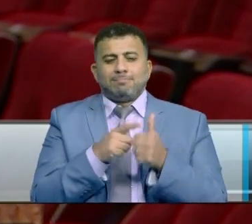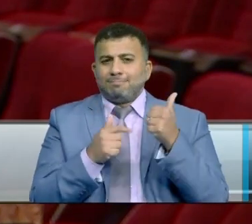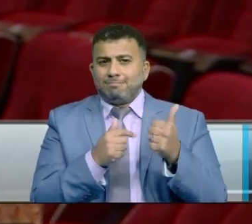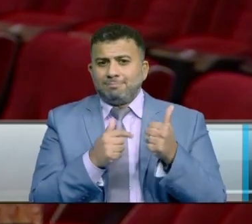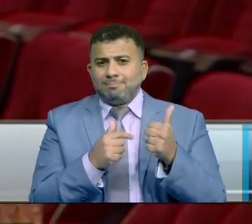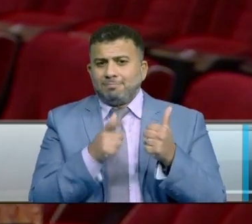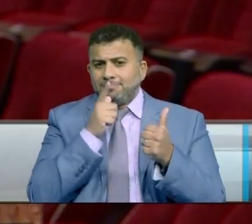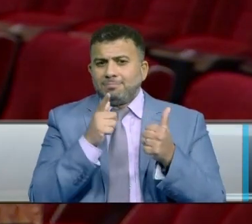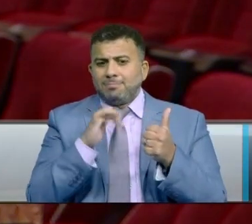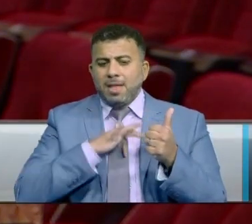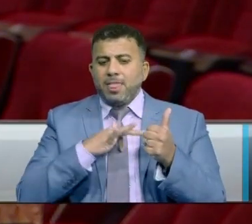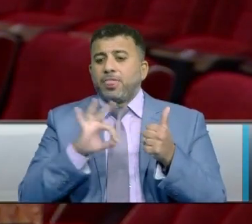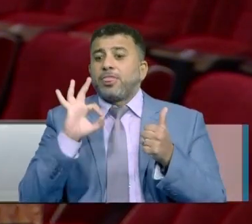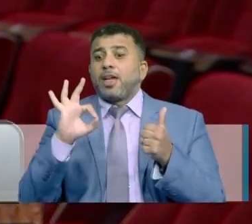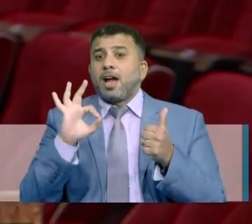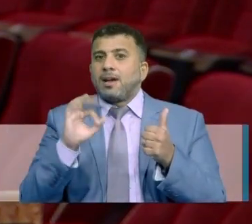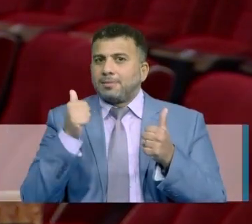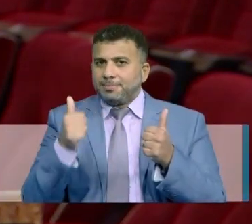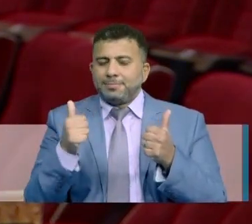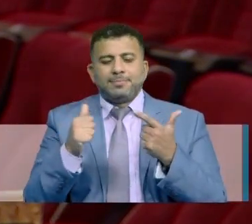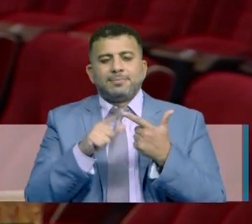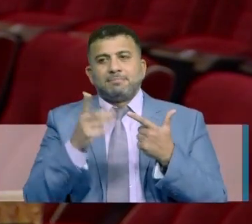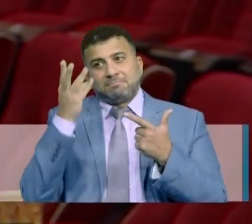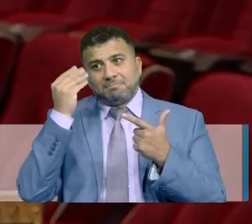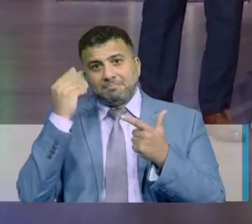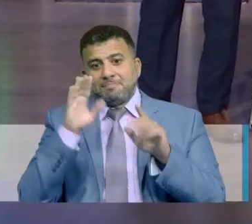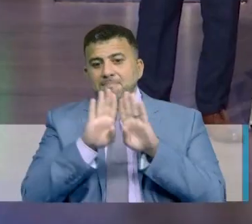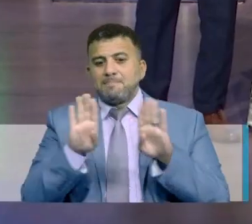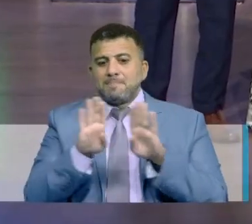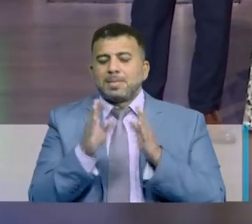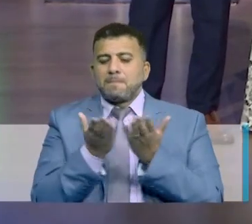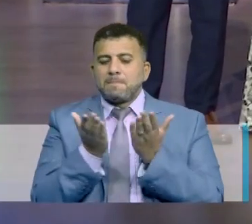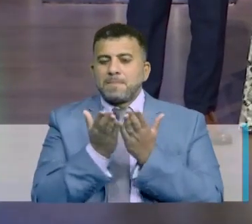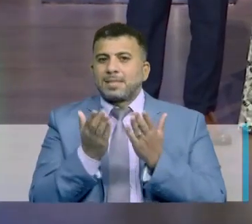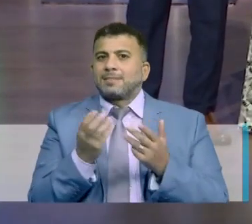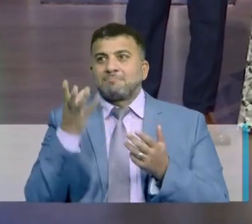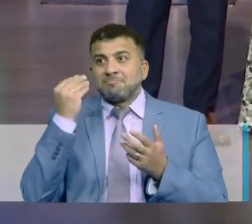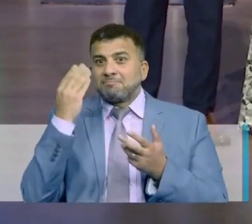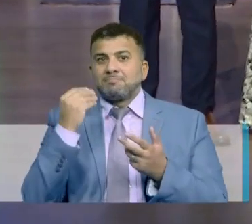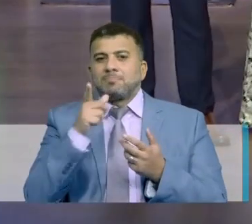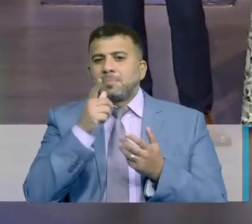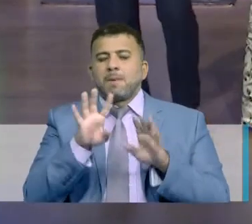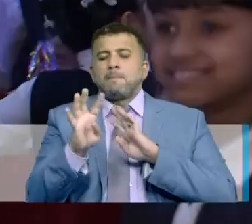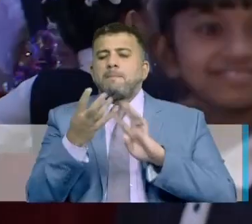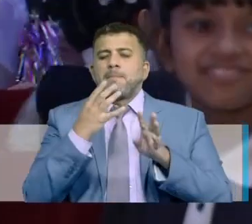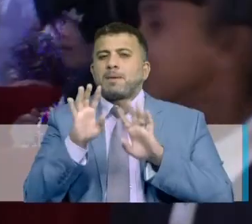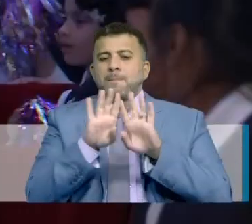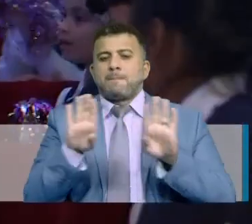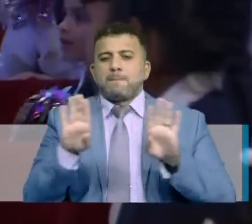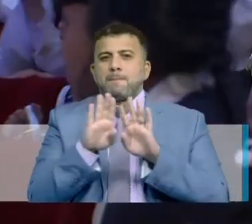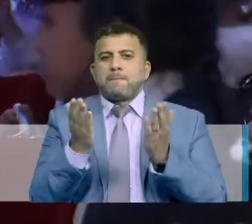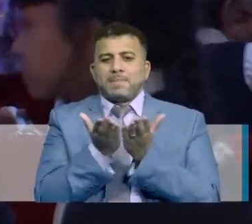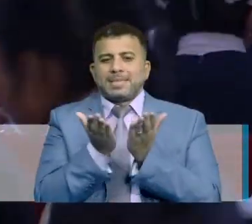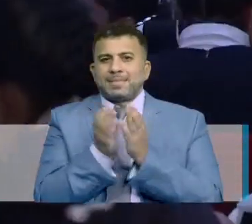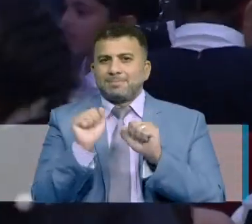أنه زادت ثقتنا بنفسنا، تعرفنا جديد عن المسرح المدرسي. مهرجان المسرح المدرسي نجح من